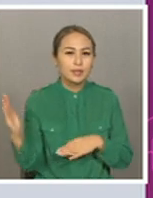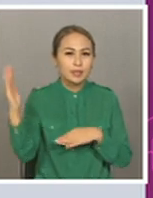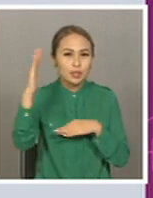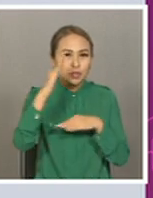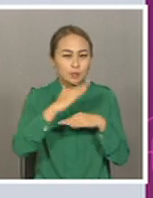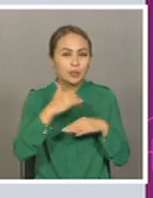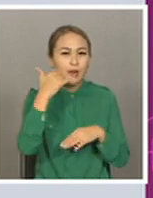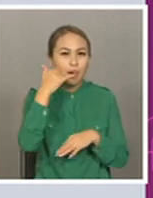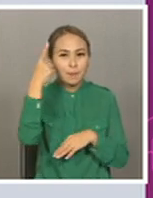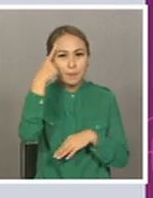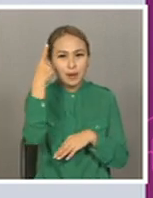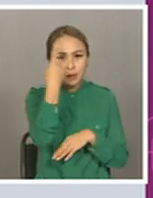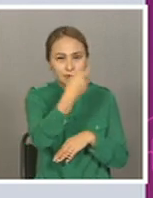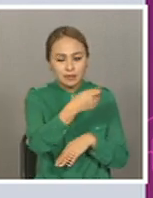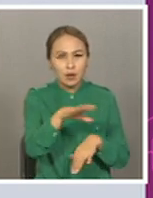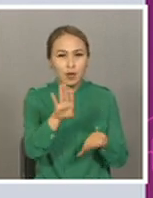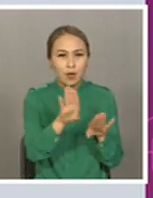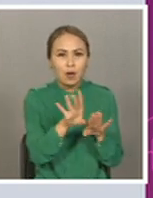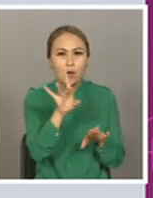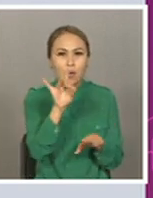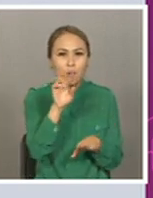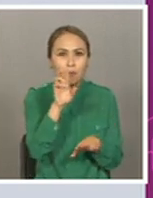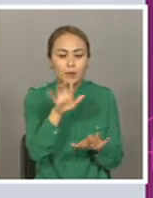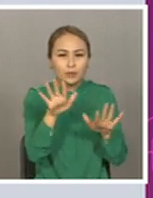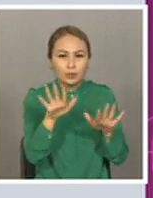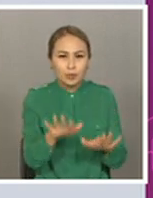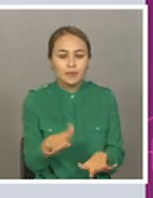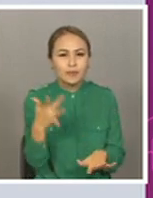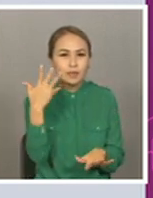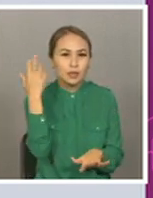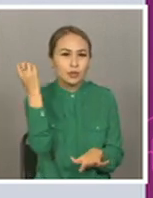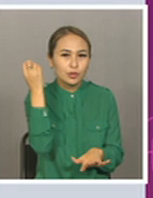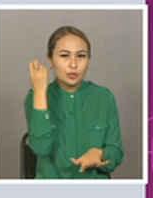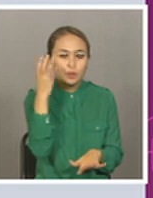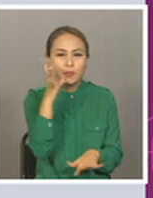хабарласыңдар. Сонда робот тұратын жерде түс мезгілі болады.